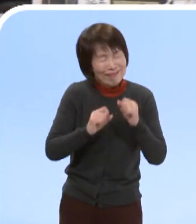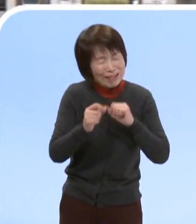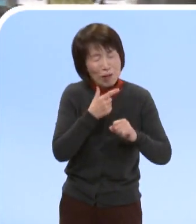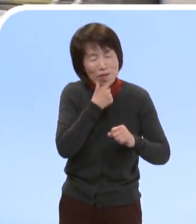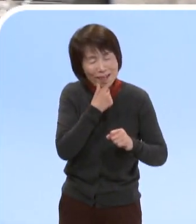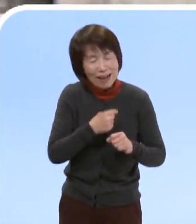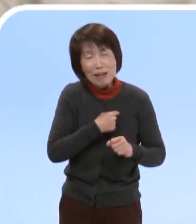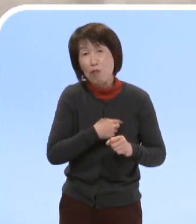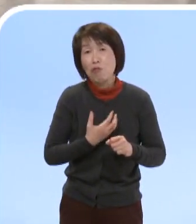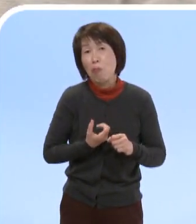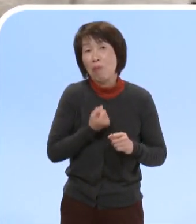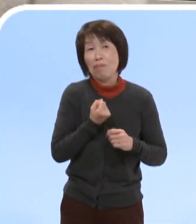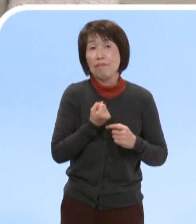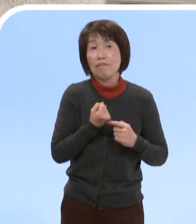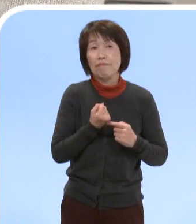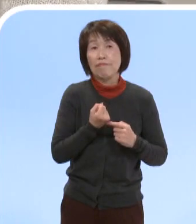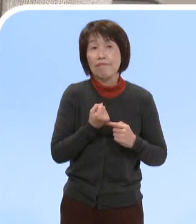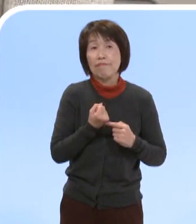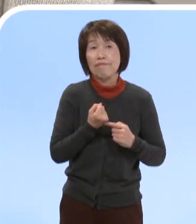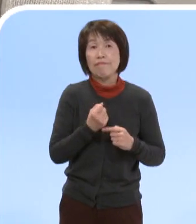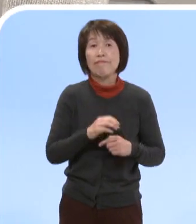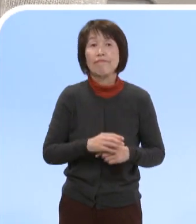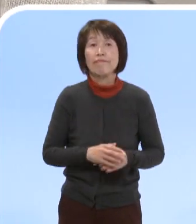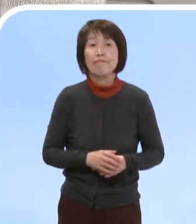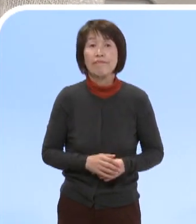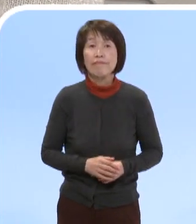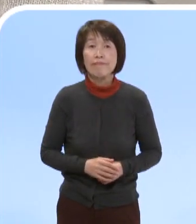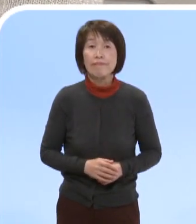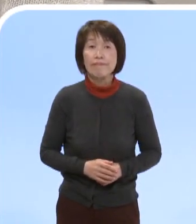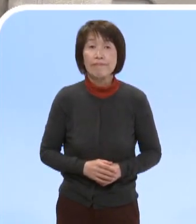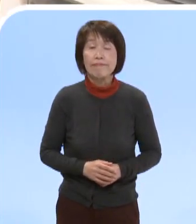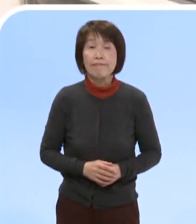んやんって、そういうことかもしれないですけどね。